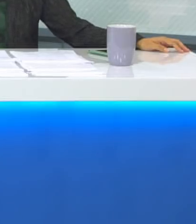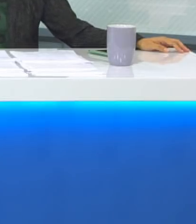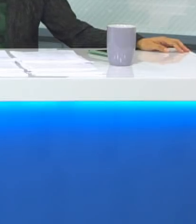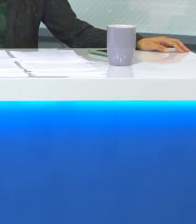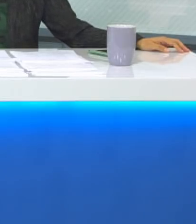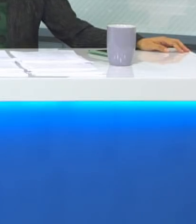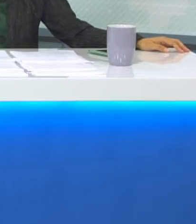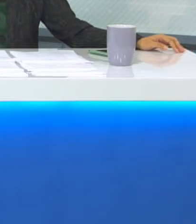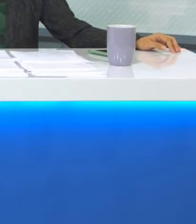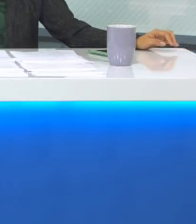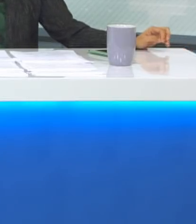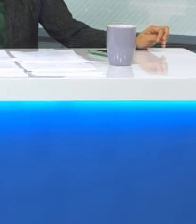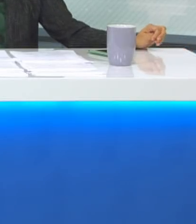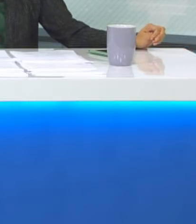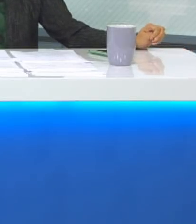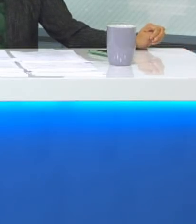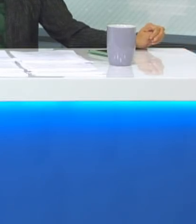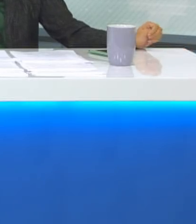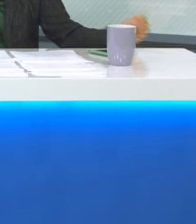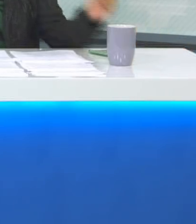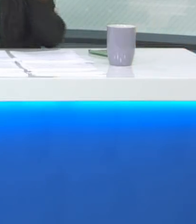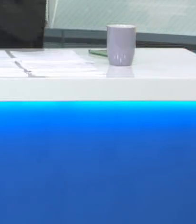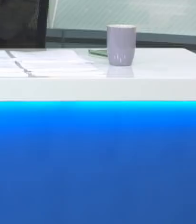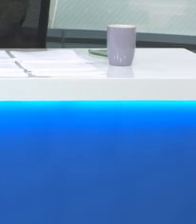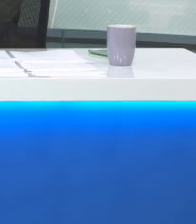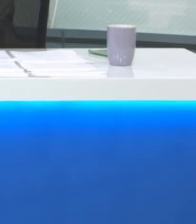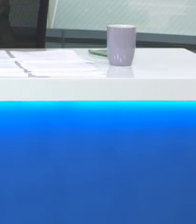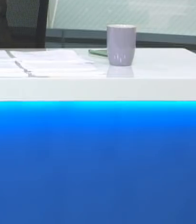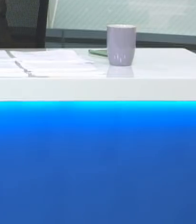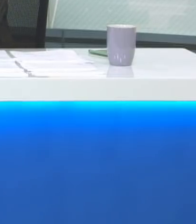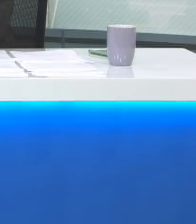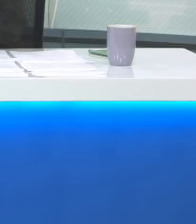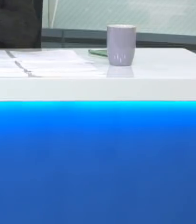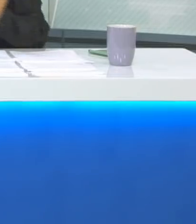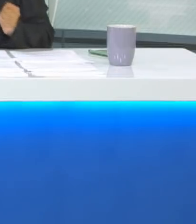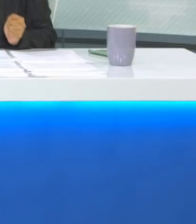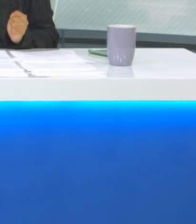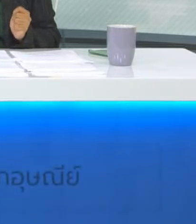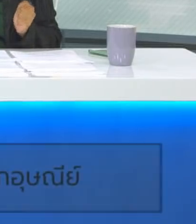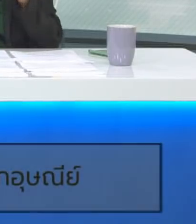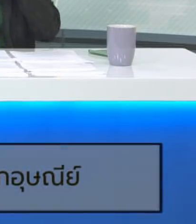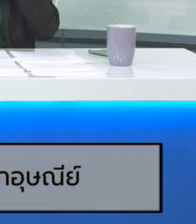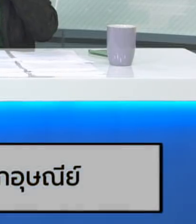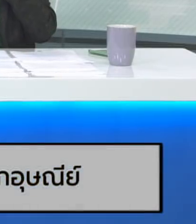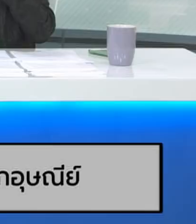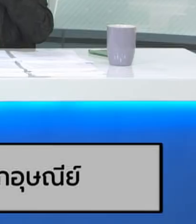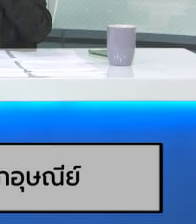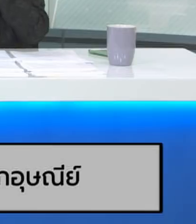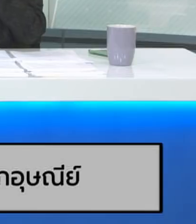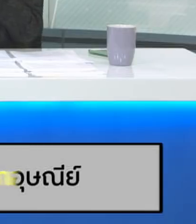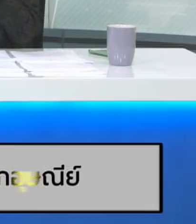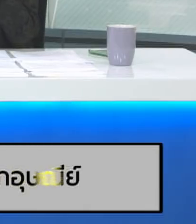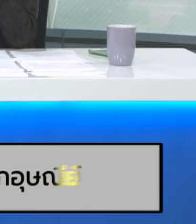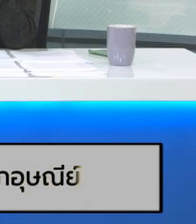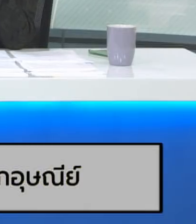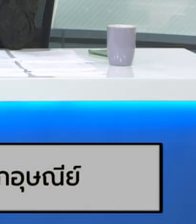ราช2565ค่ะอยู่กับพี่ชัชวาลชาติสุทธิชัย สว ั สด ี ค ่ ะ ดิฉันอุษณีเอกอุษณีนะคะวันนี้เราโอ้โหสนุกสนาน